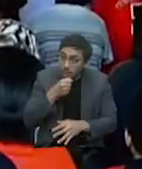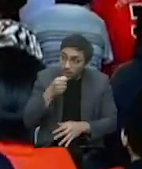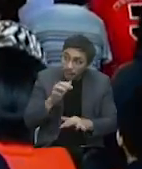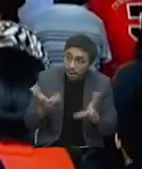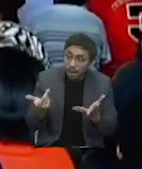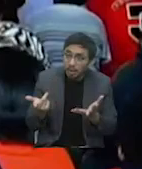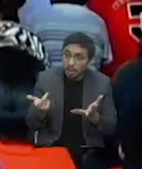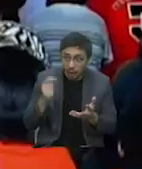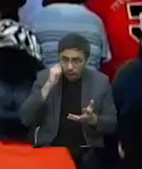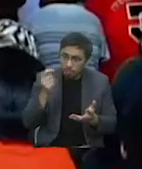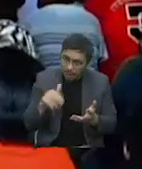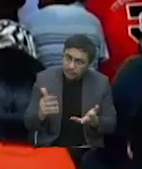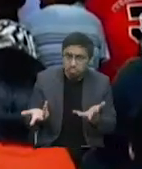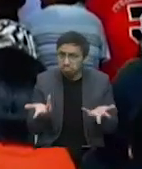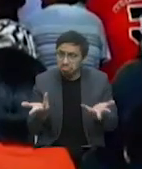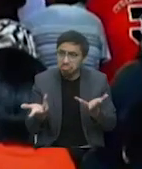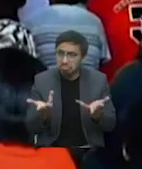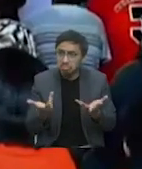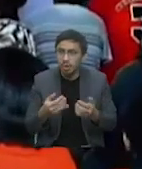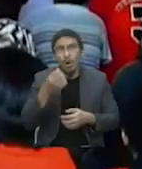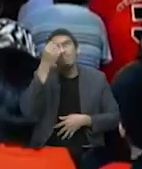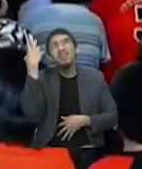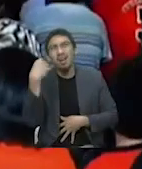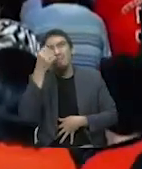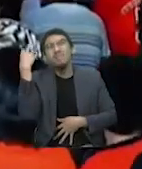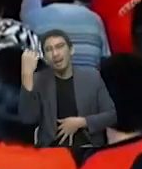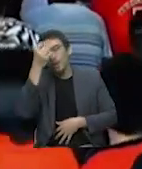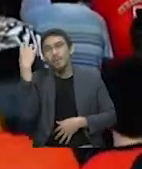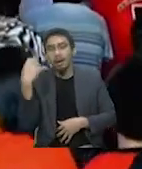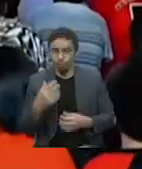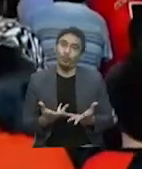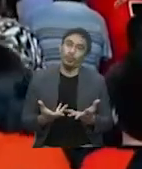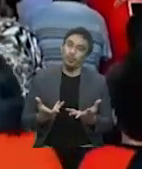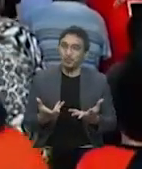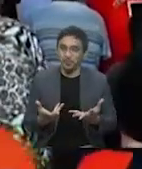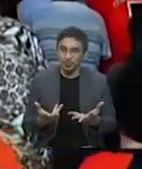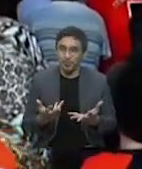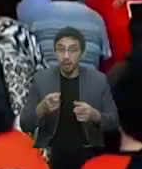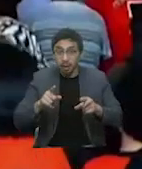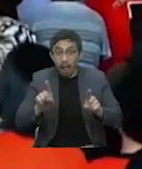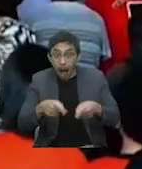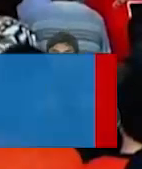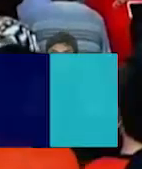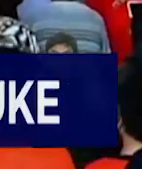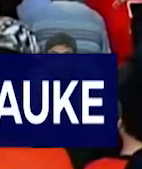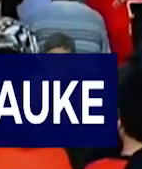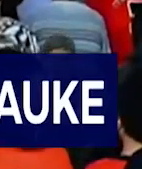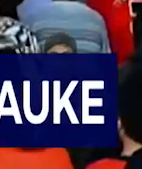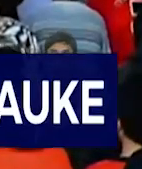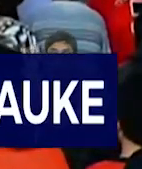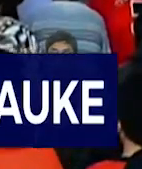yang masih ingat lupa lupa Oh lupa lagu lupa itu lagu lupa ini